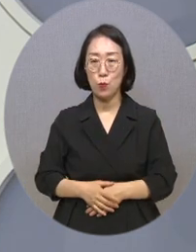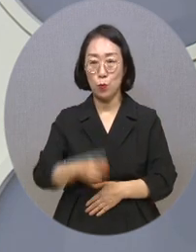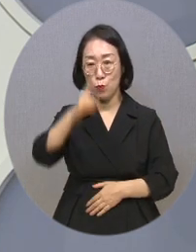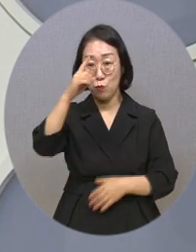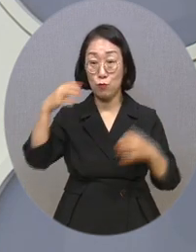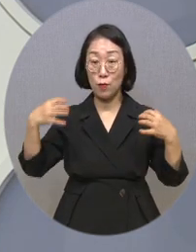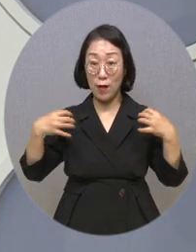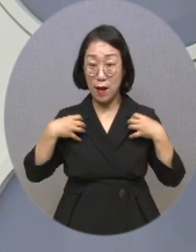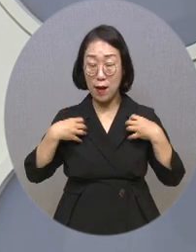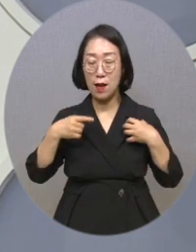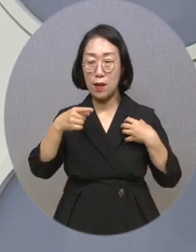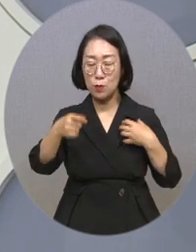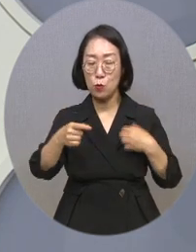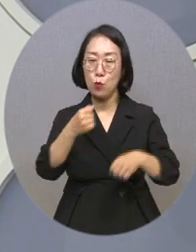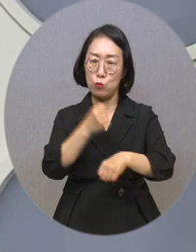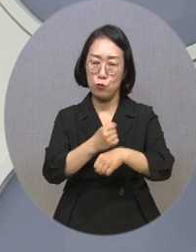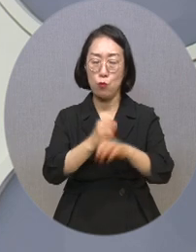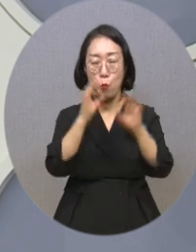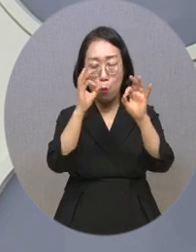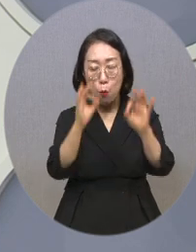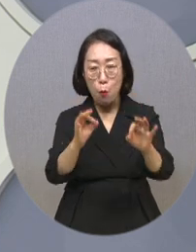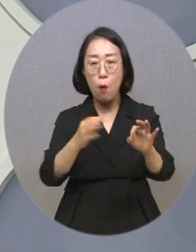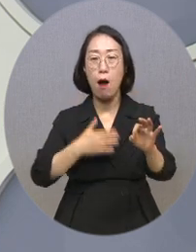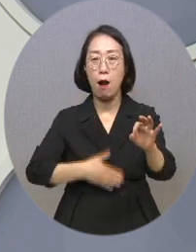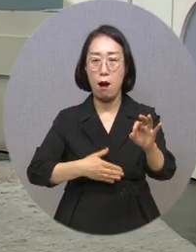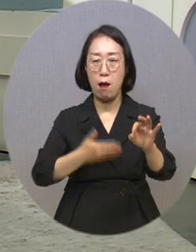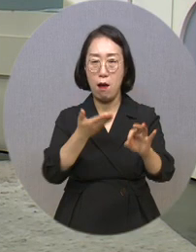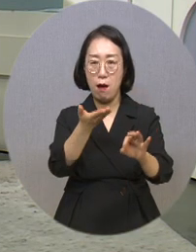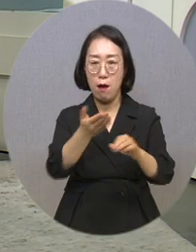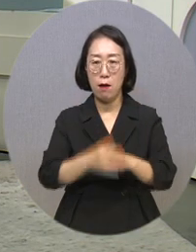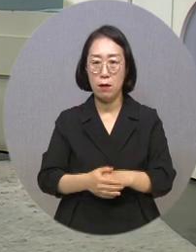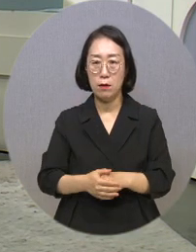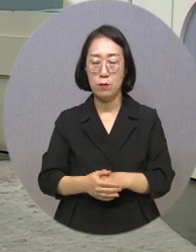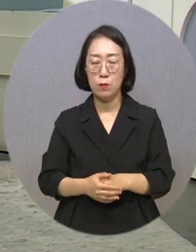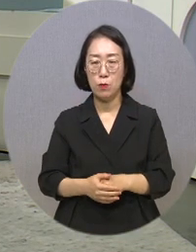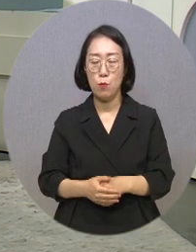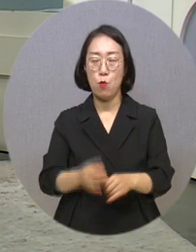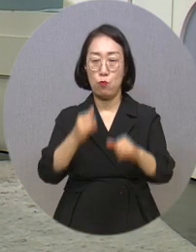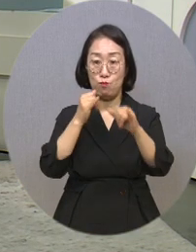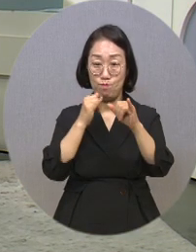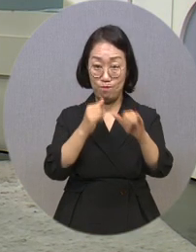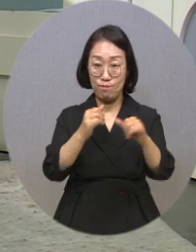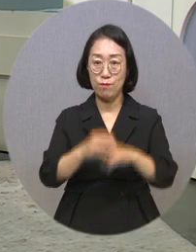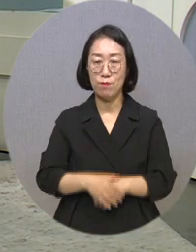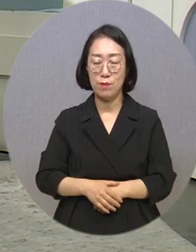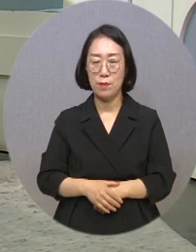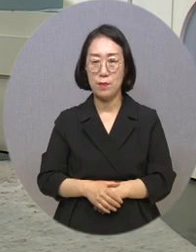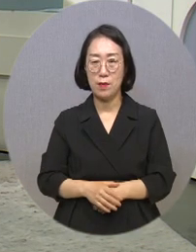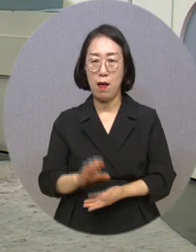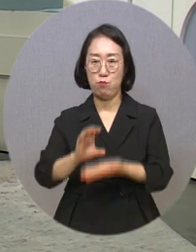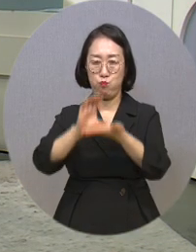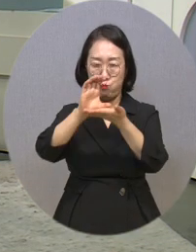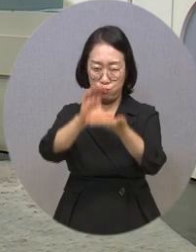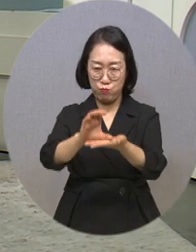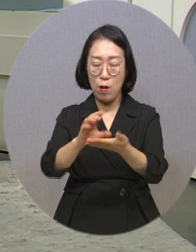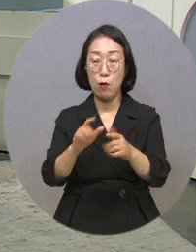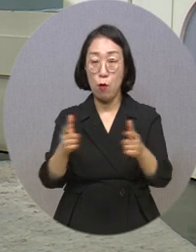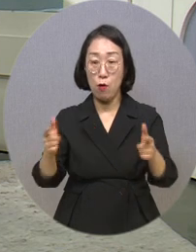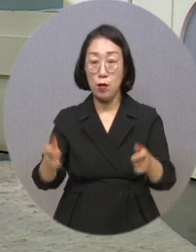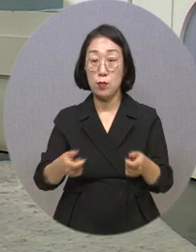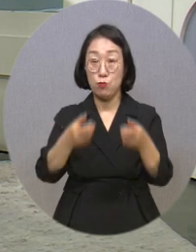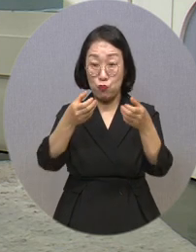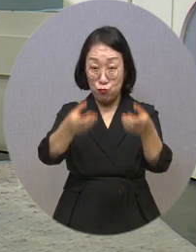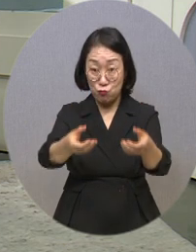그 공을 인정해서 많은 훈장이라든가 표창을 시상하고